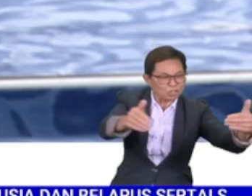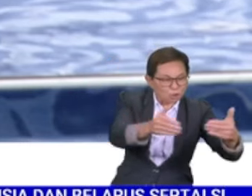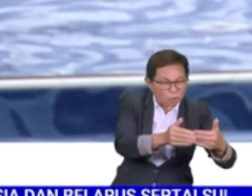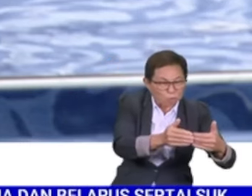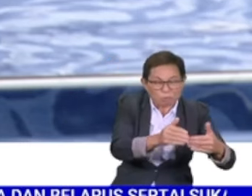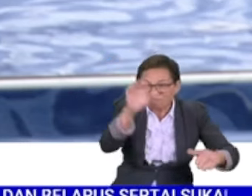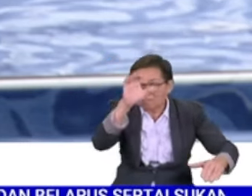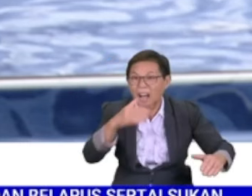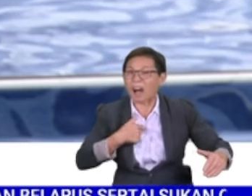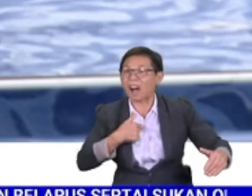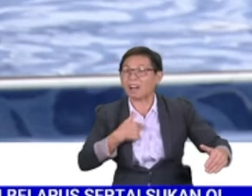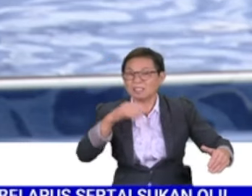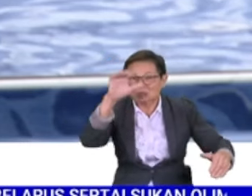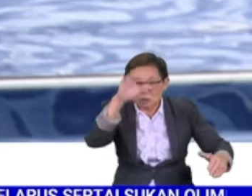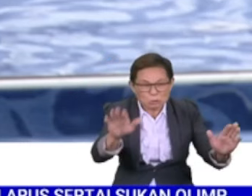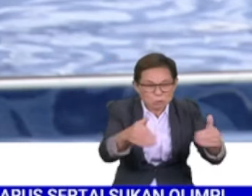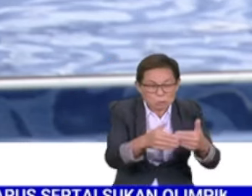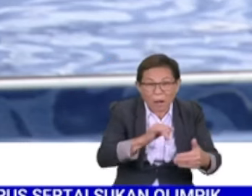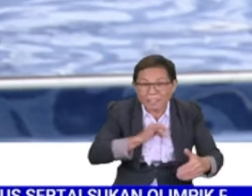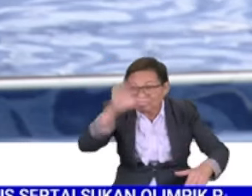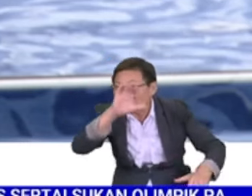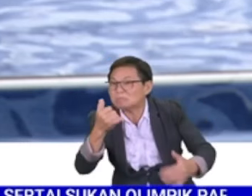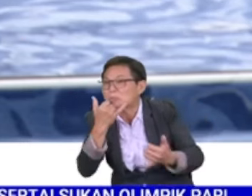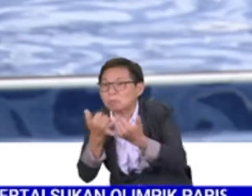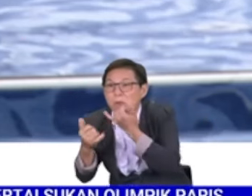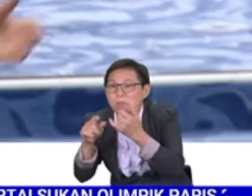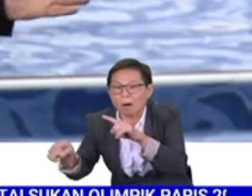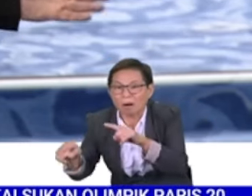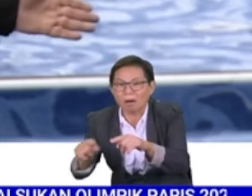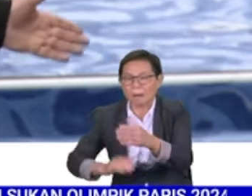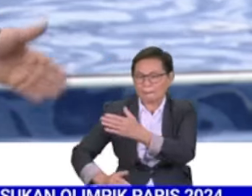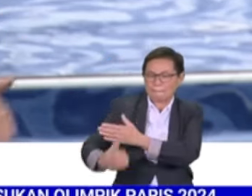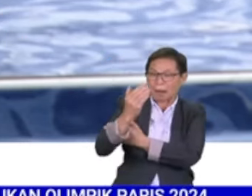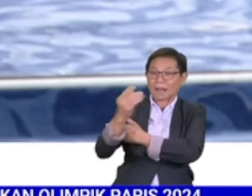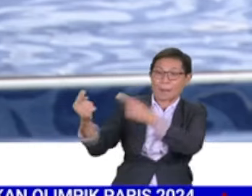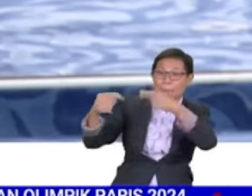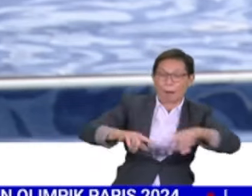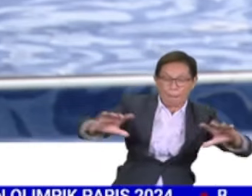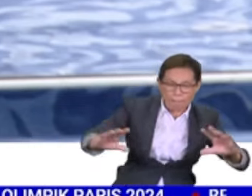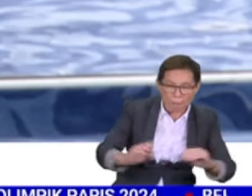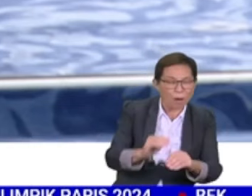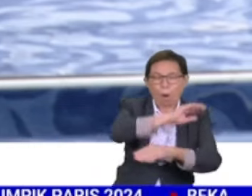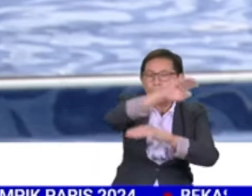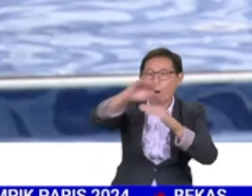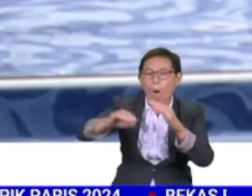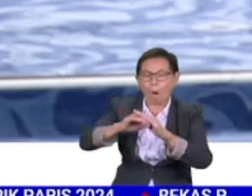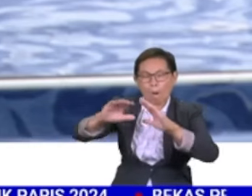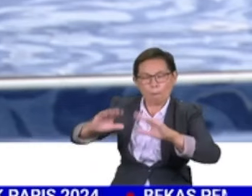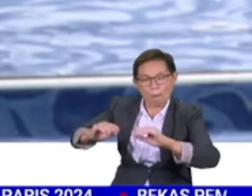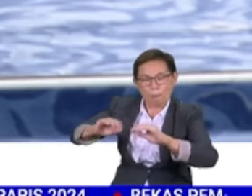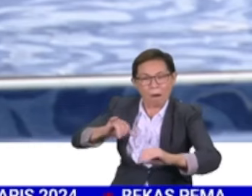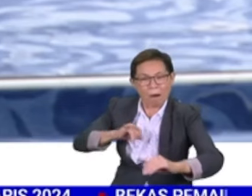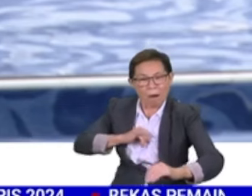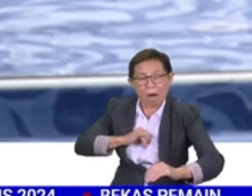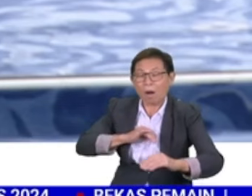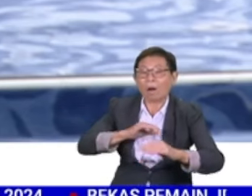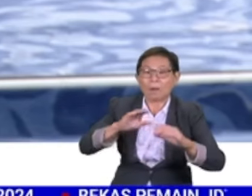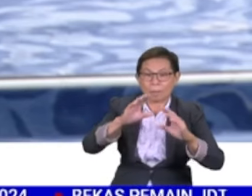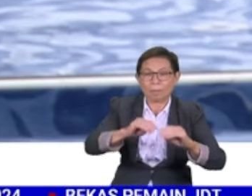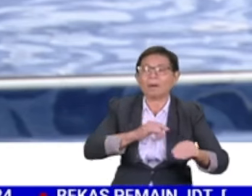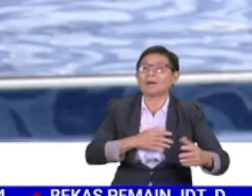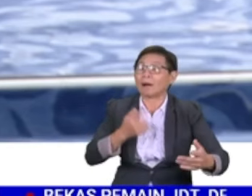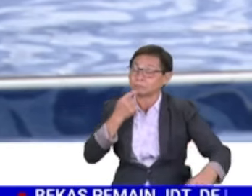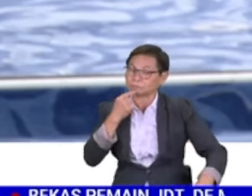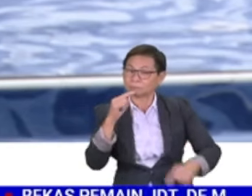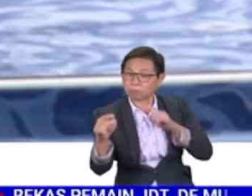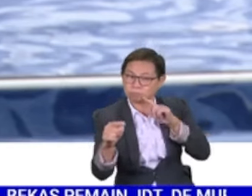mencari salah. Saya, arahan saya kepada mereka termasuk pagi tadi, mesyuarat dengan semua badan-badan ini. Saya kata ambil